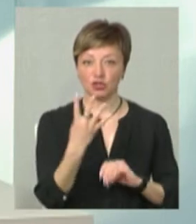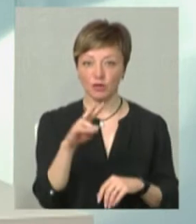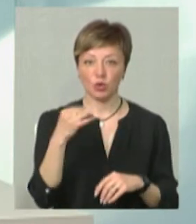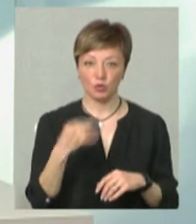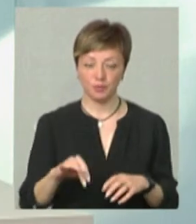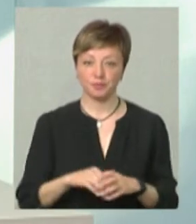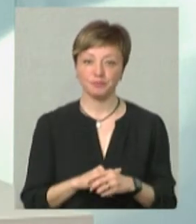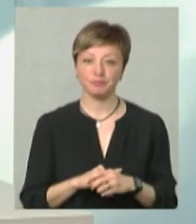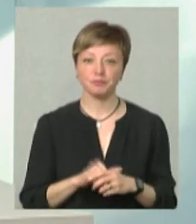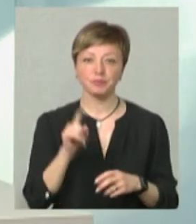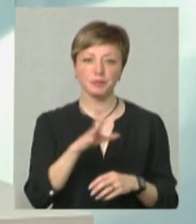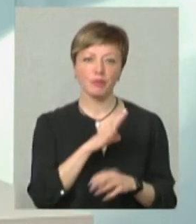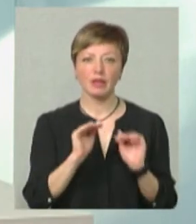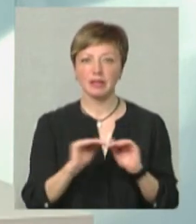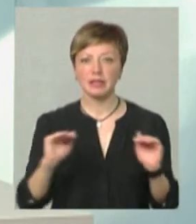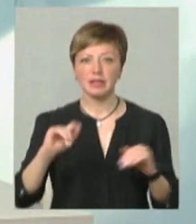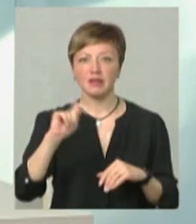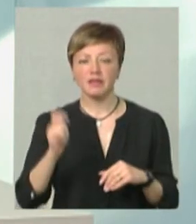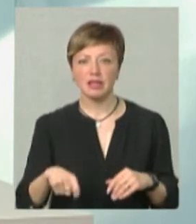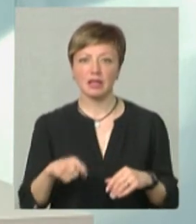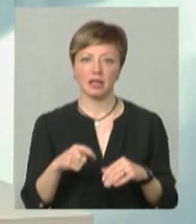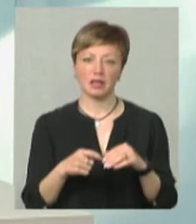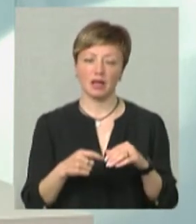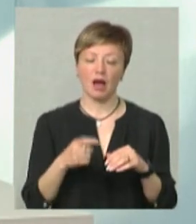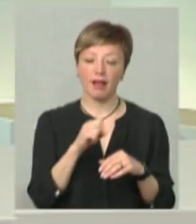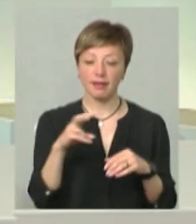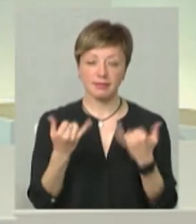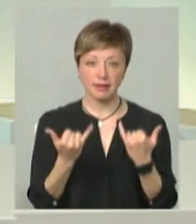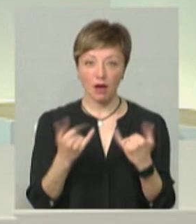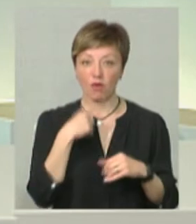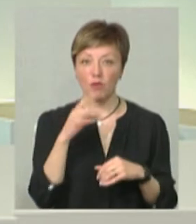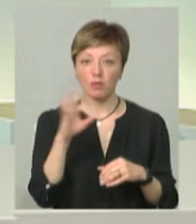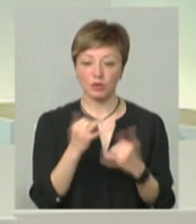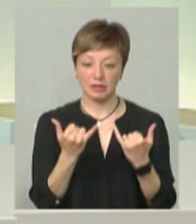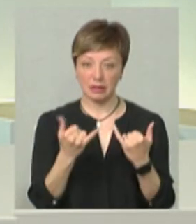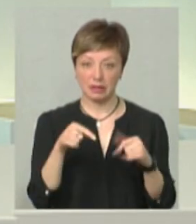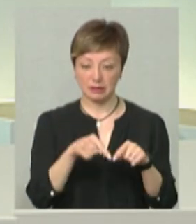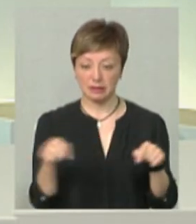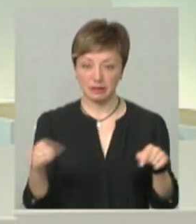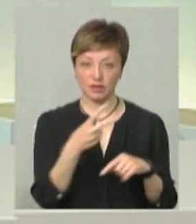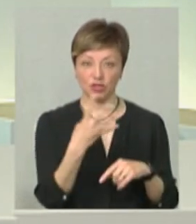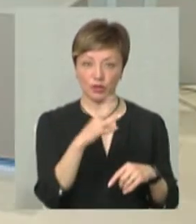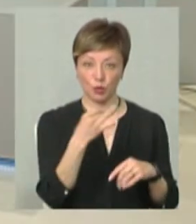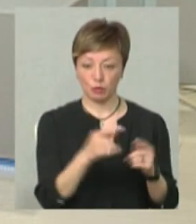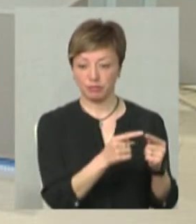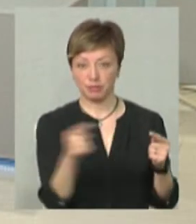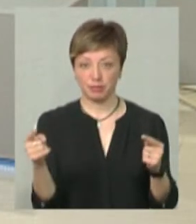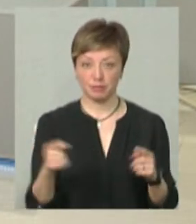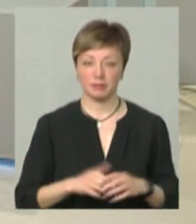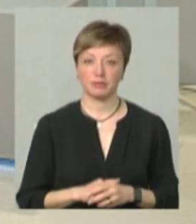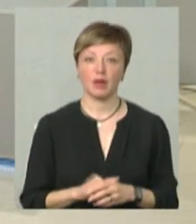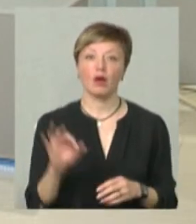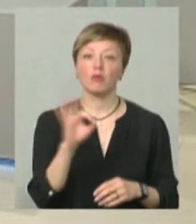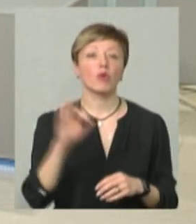Так. Ну, там було діти війни ще з 14-го, але ми зараз говоримо про те, саме що про зараз. Саме про цих дітей, так.